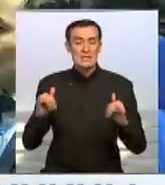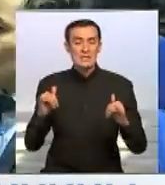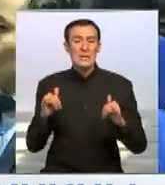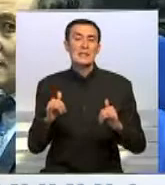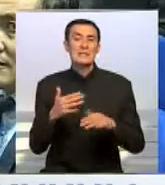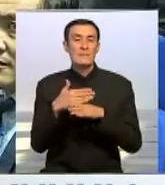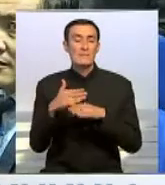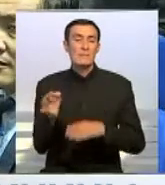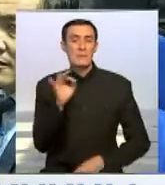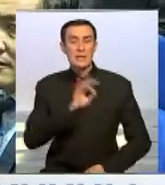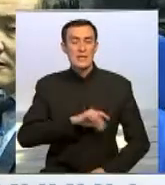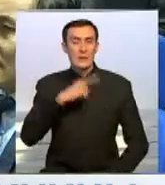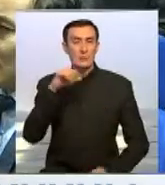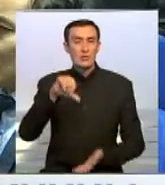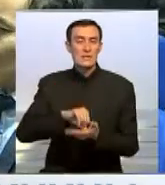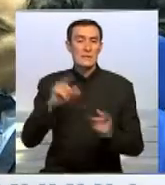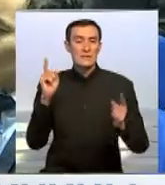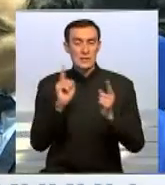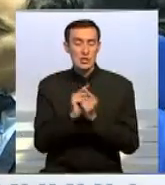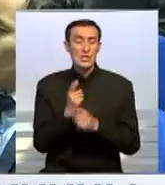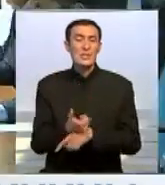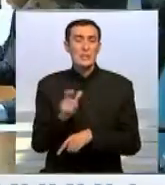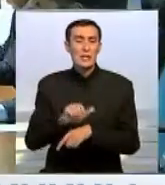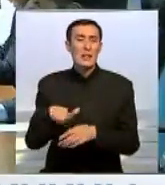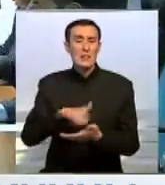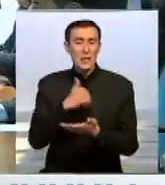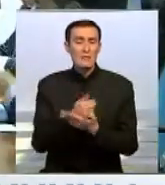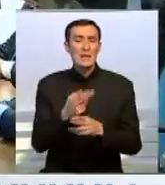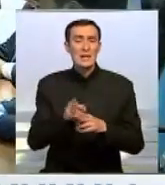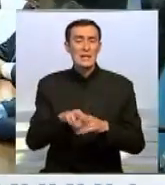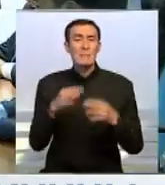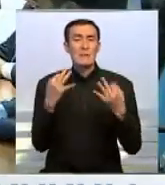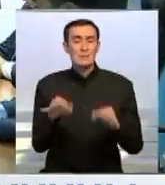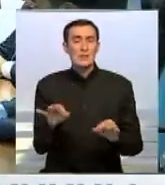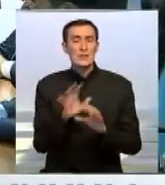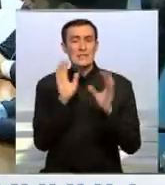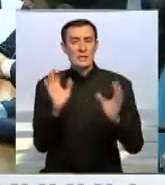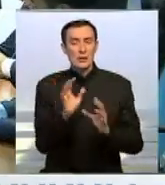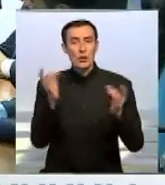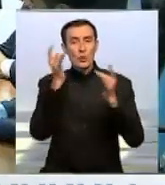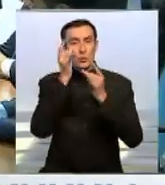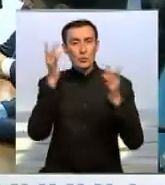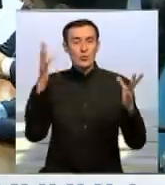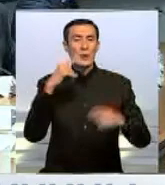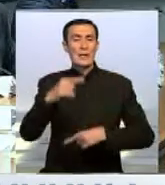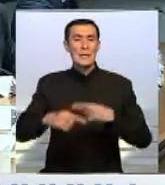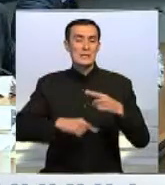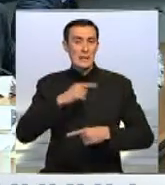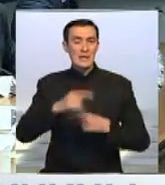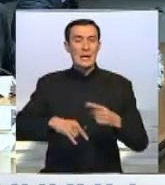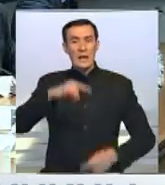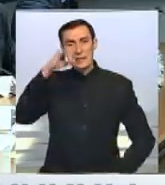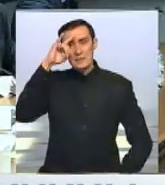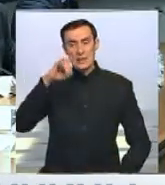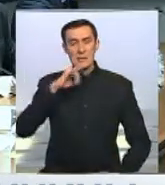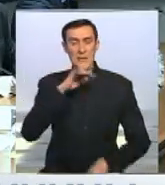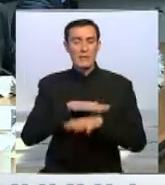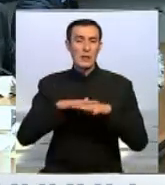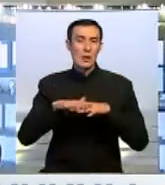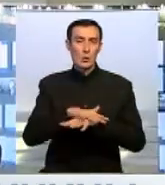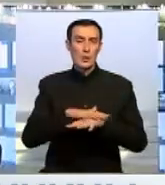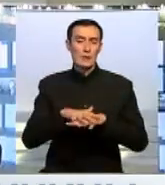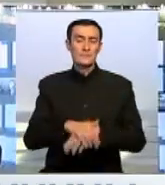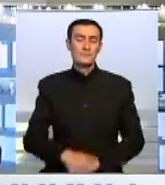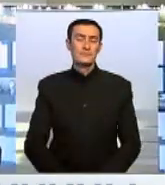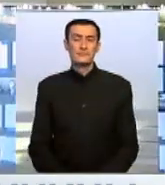сфера его применения, считают участники встречи. Ну и самое главное, это позволит сохранить культурное наследие казахского народа.